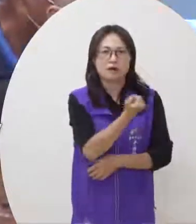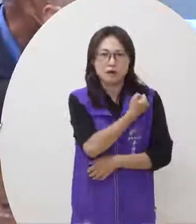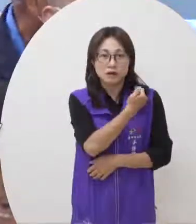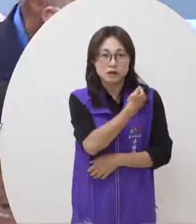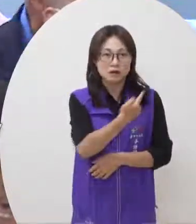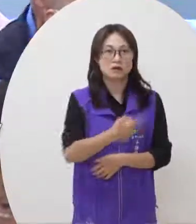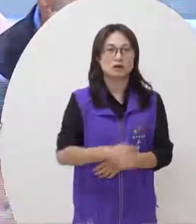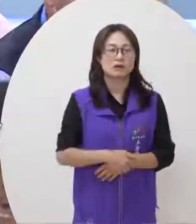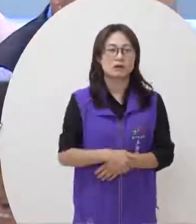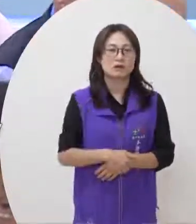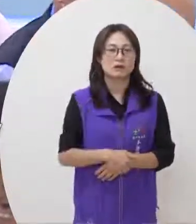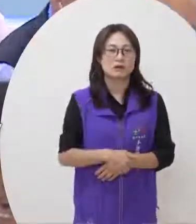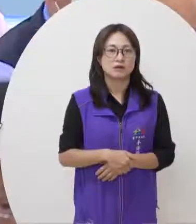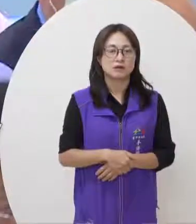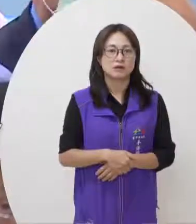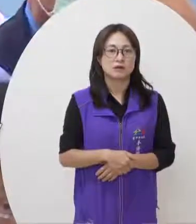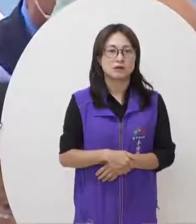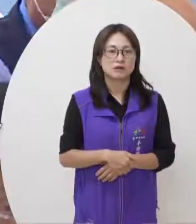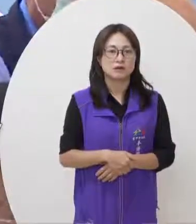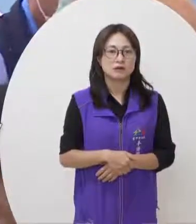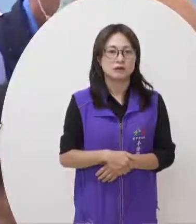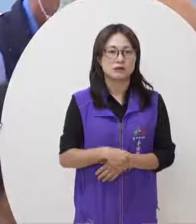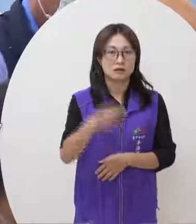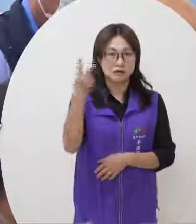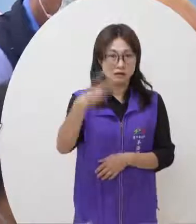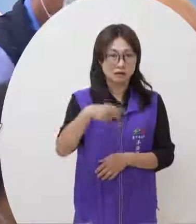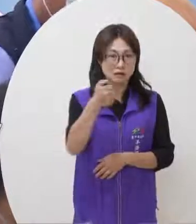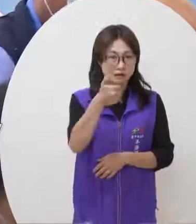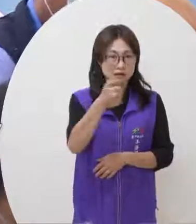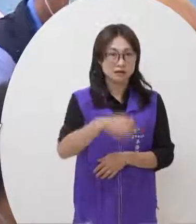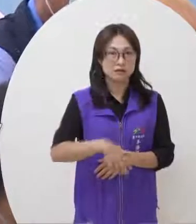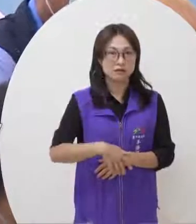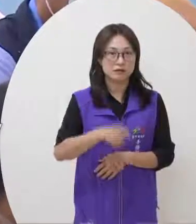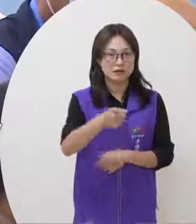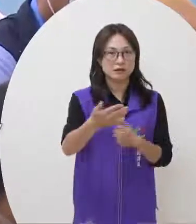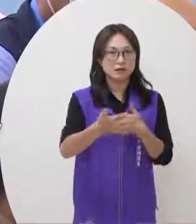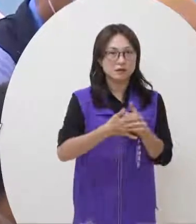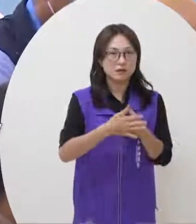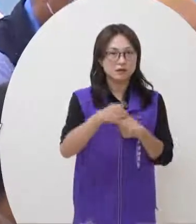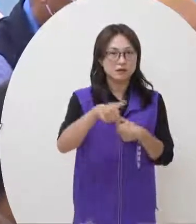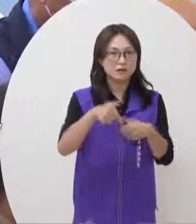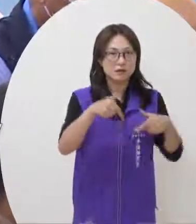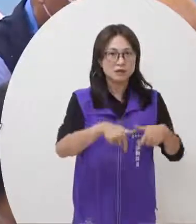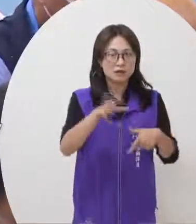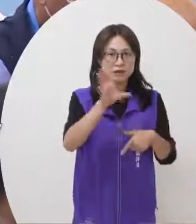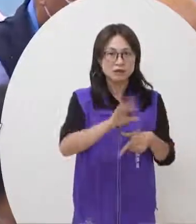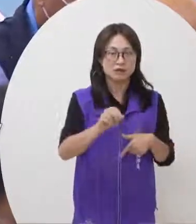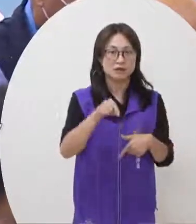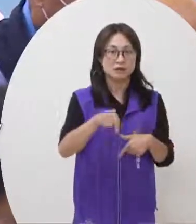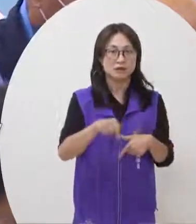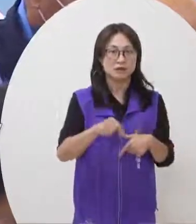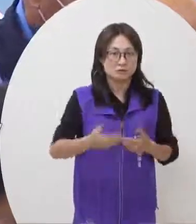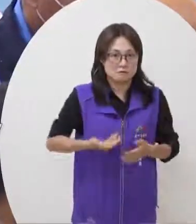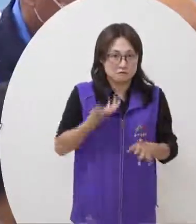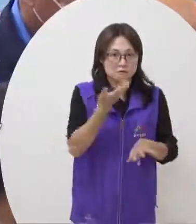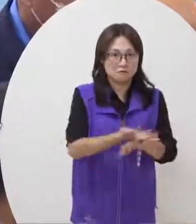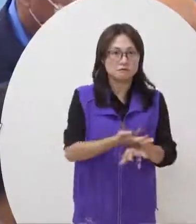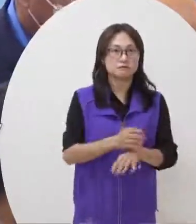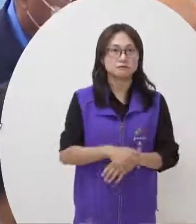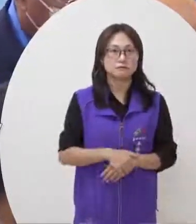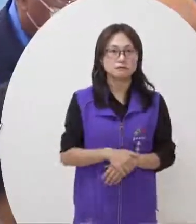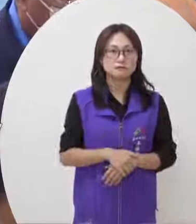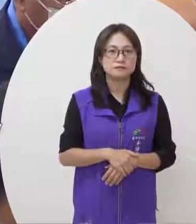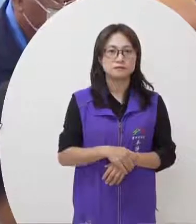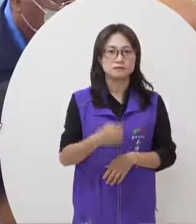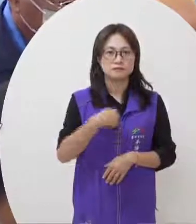吼，嘛感谢因咧为咱西屯的付出吼，伫遮吼有几项吼，